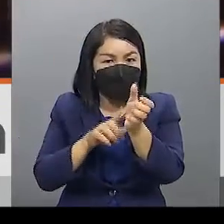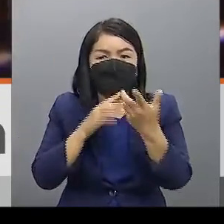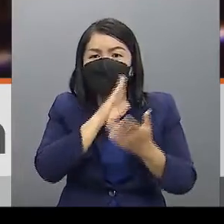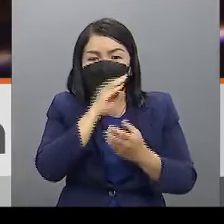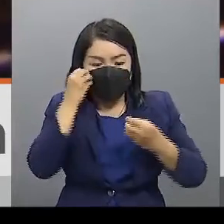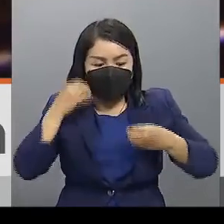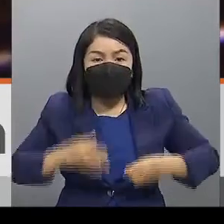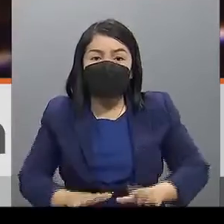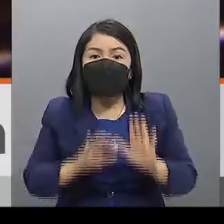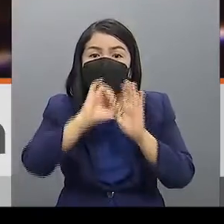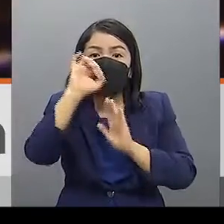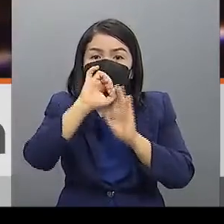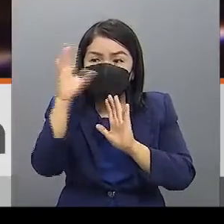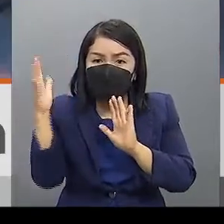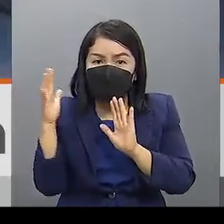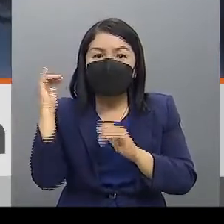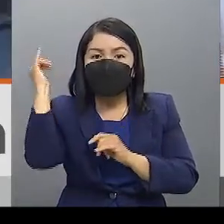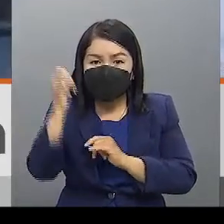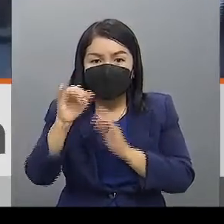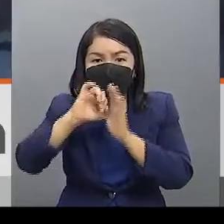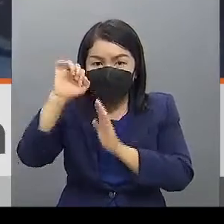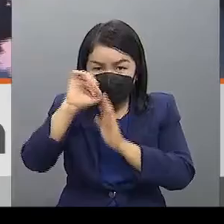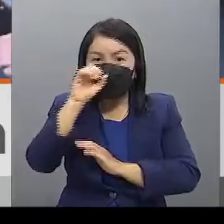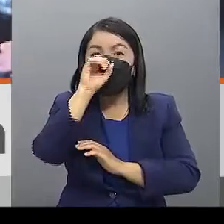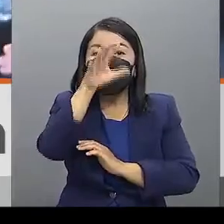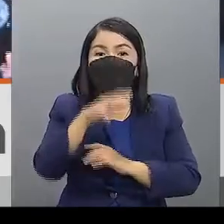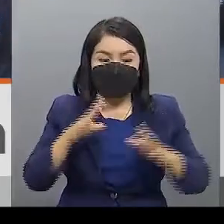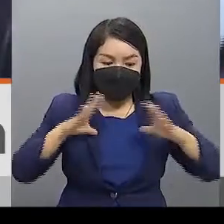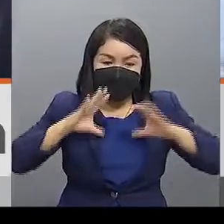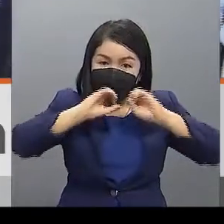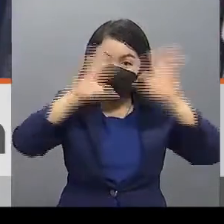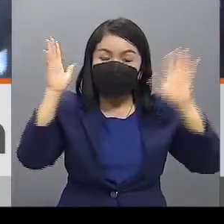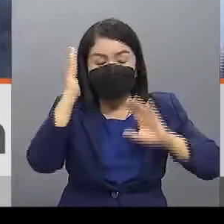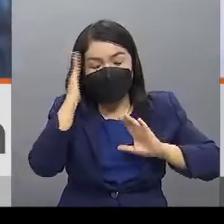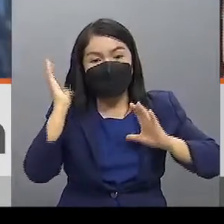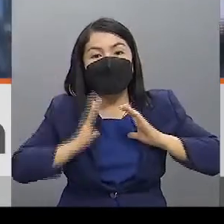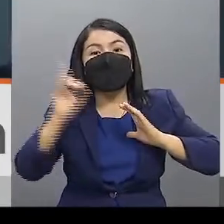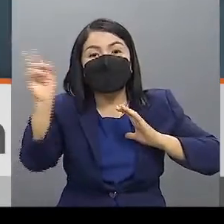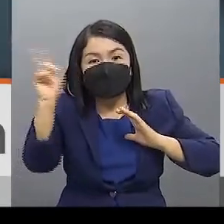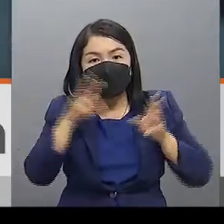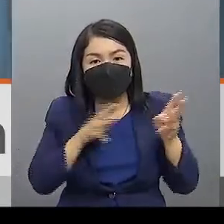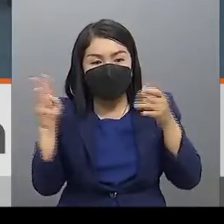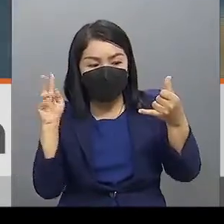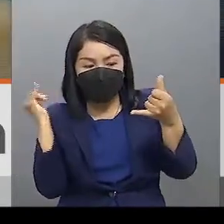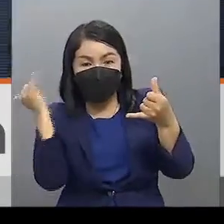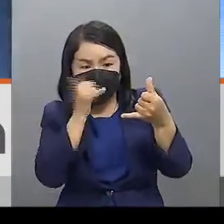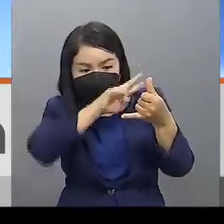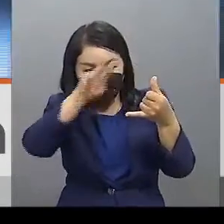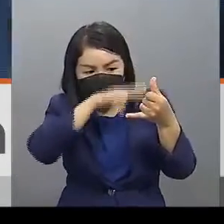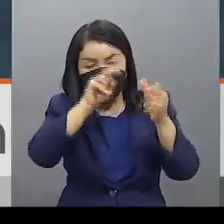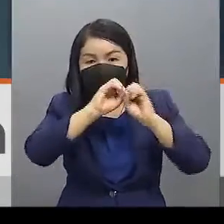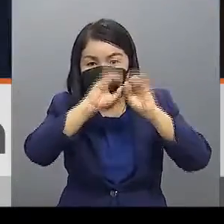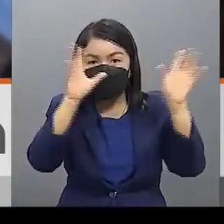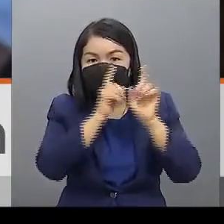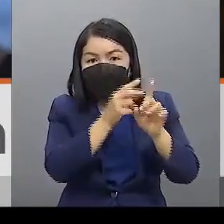ดเชียงใหม่ค่ะก็ขอให้ระบุสถานที่พักให้ชัดเจนเพื่อให้เจ้าหน้าที่สะดวกในการติดตามตัวส่วนผู้ที่เดินทาง